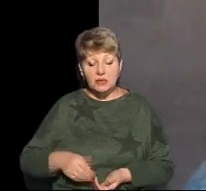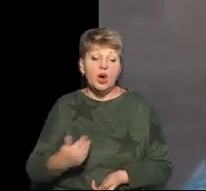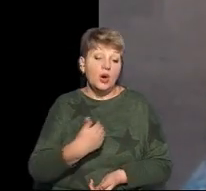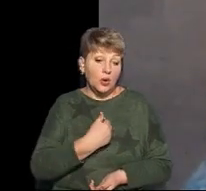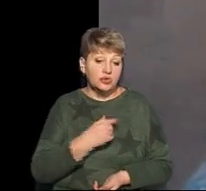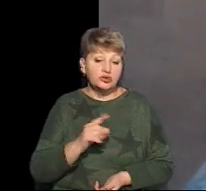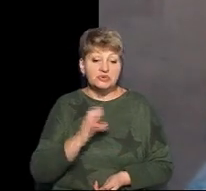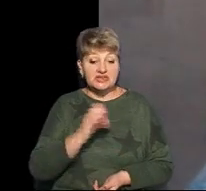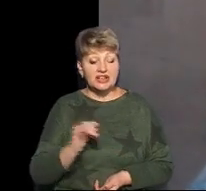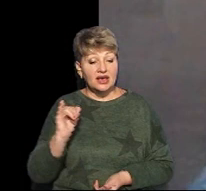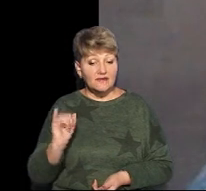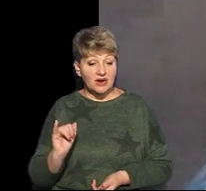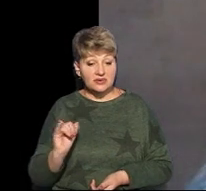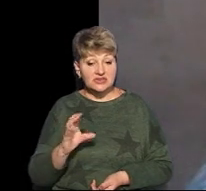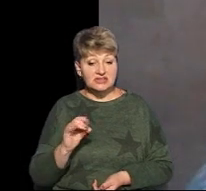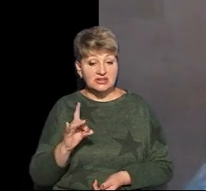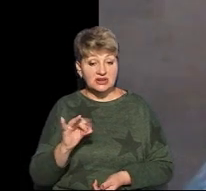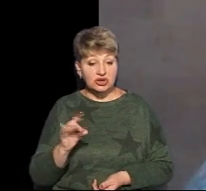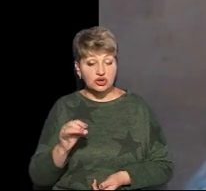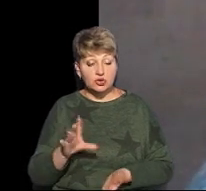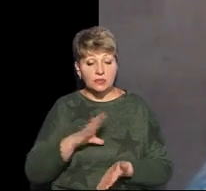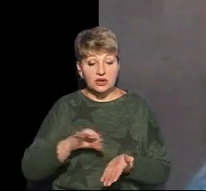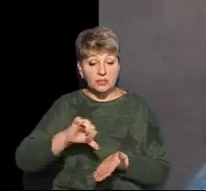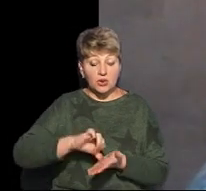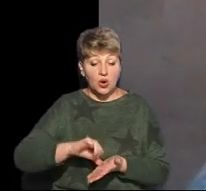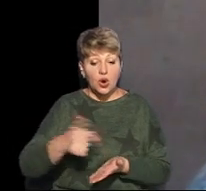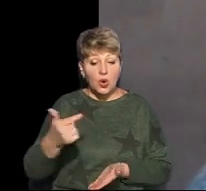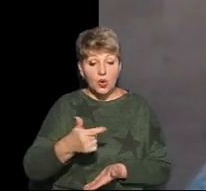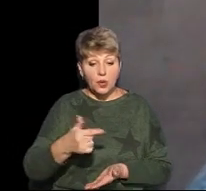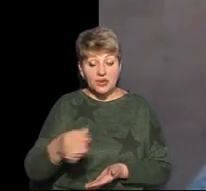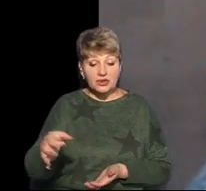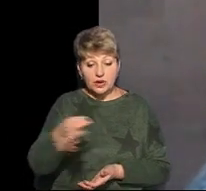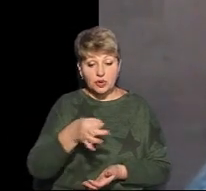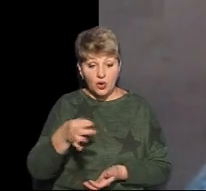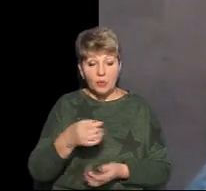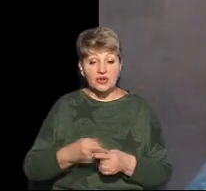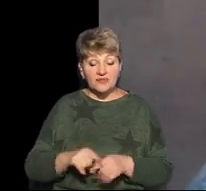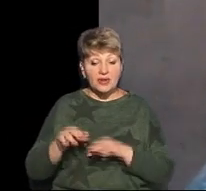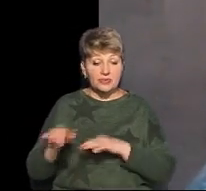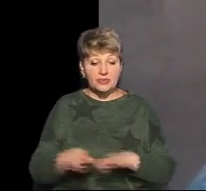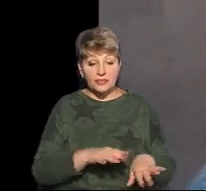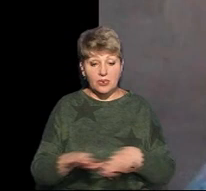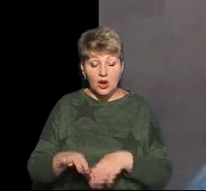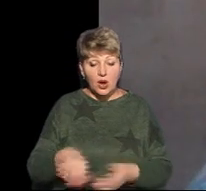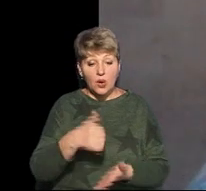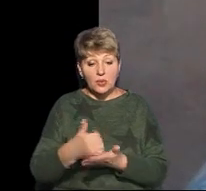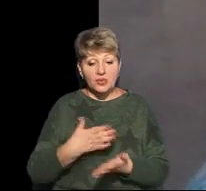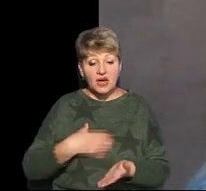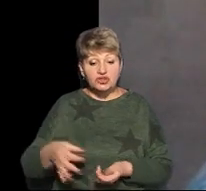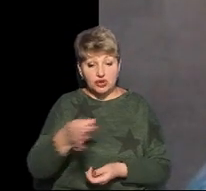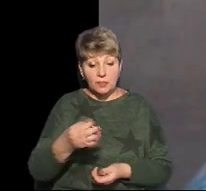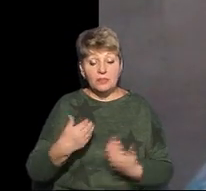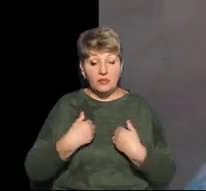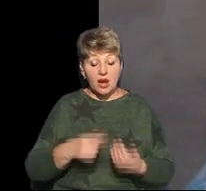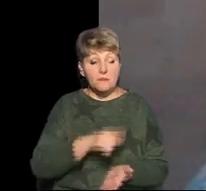Хотів би, щоб Сергій Іванович Сергійчук присутній був, губернатор, безумовно, в цьому процесі, очільник нашої області. І